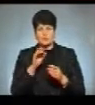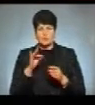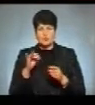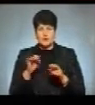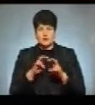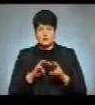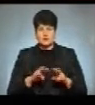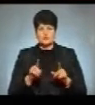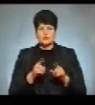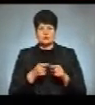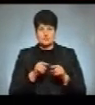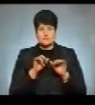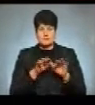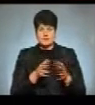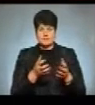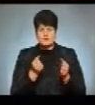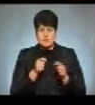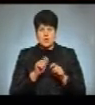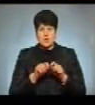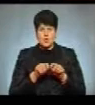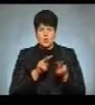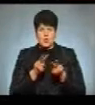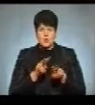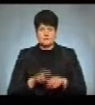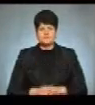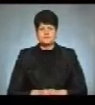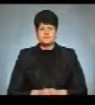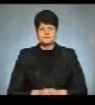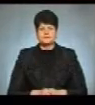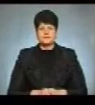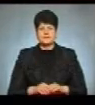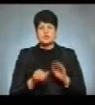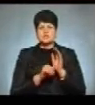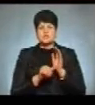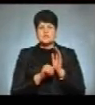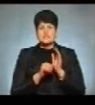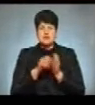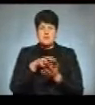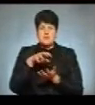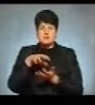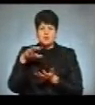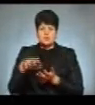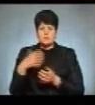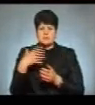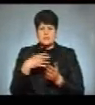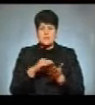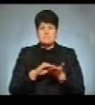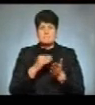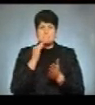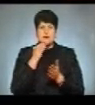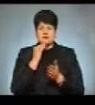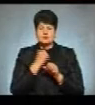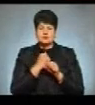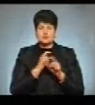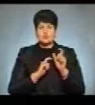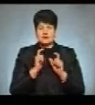того, щоб взяли цю справу на контроль. 60 пасок і 50 пряників випекли студенти Тернопільського